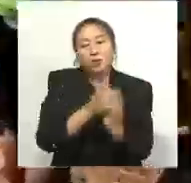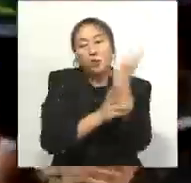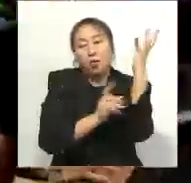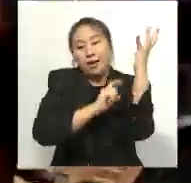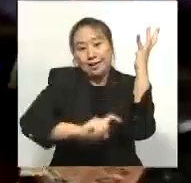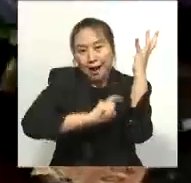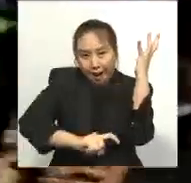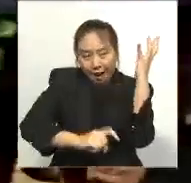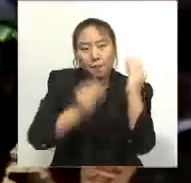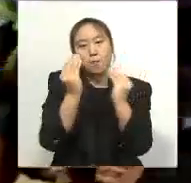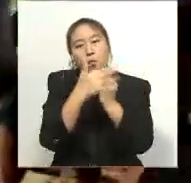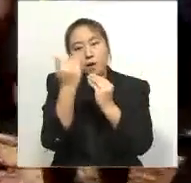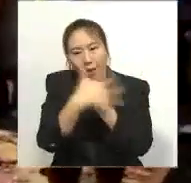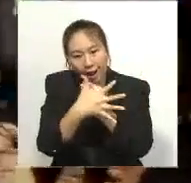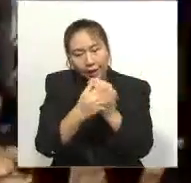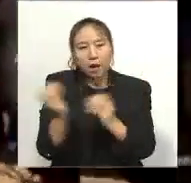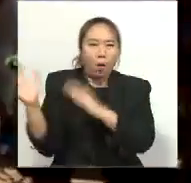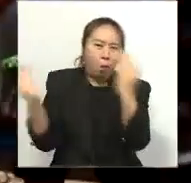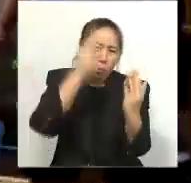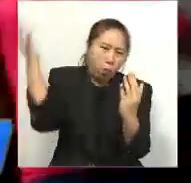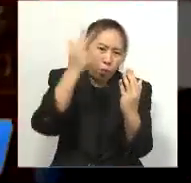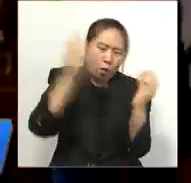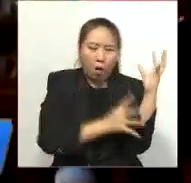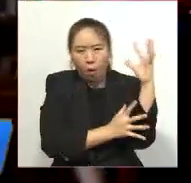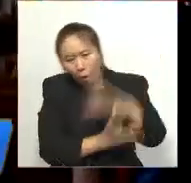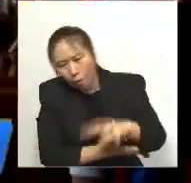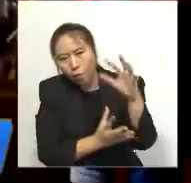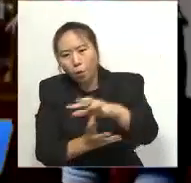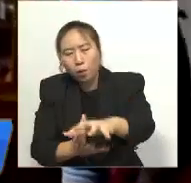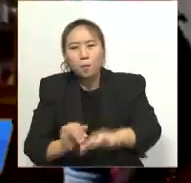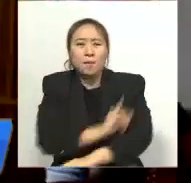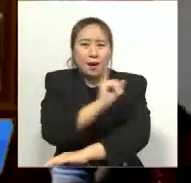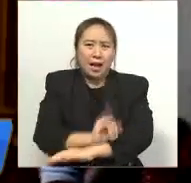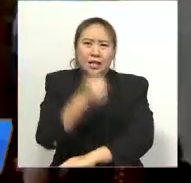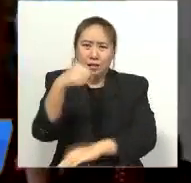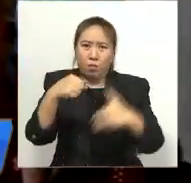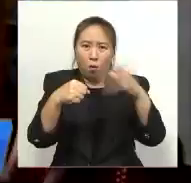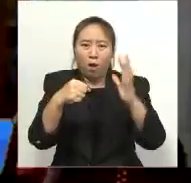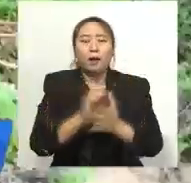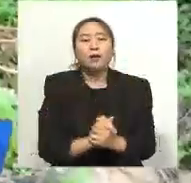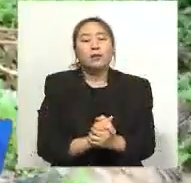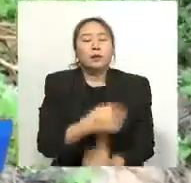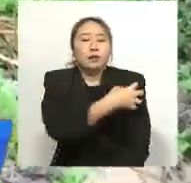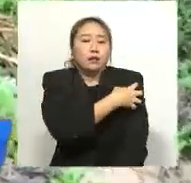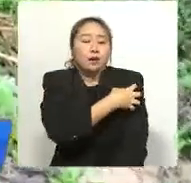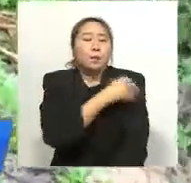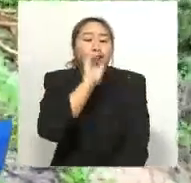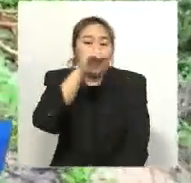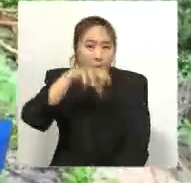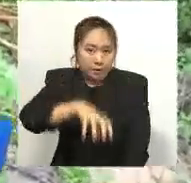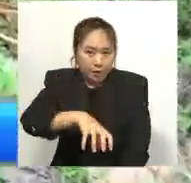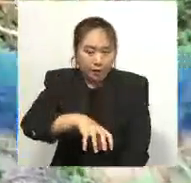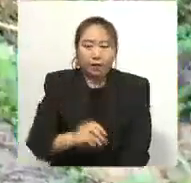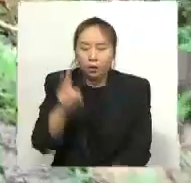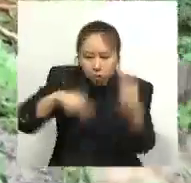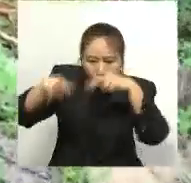พาราไม้ผลถูกลมพัดค่ะล้มเสียหายไปเนี่ยจำนวนหลายสิบไร่เลยทางเทศบาลตำบลกงหราจึงได้เร่งสำ